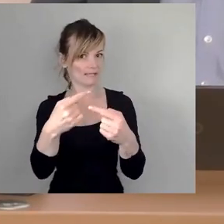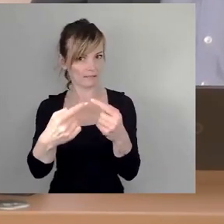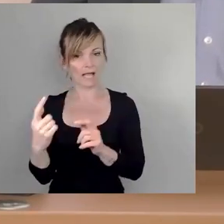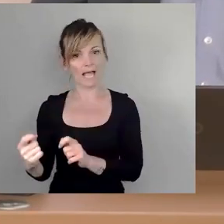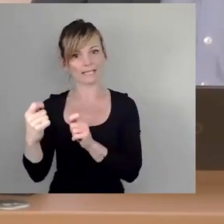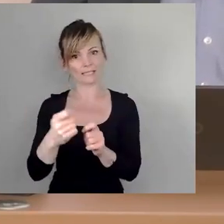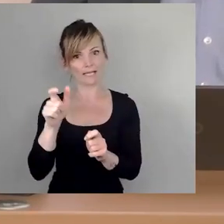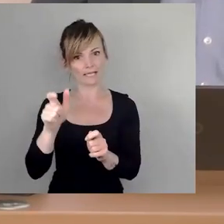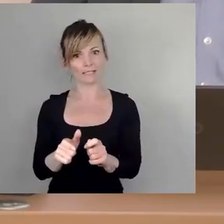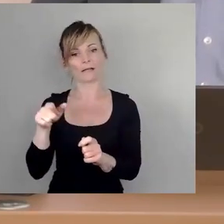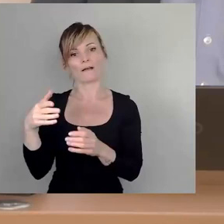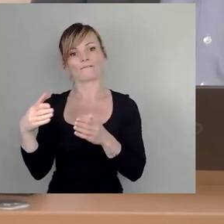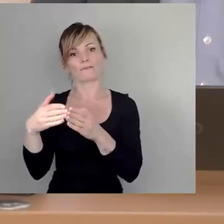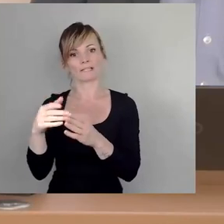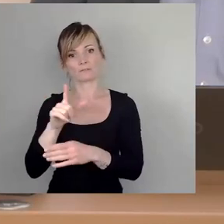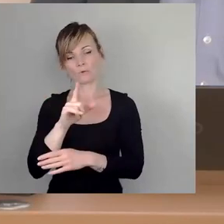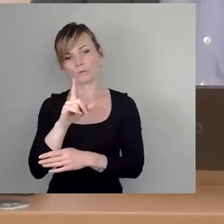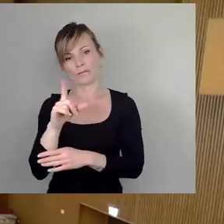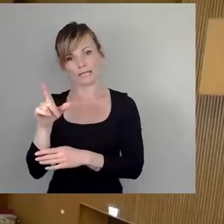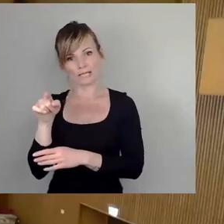Linke. Und bitte schön, Frau Abel.